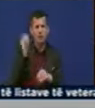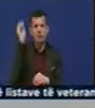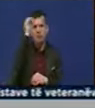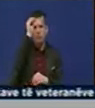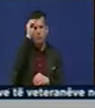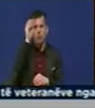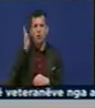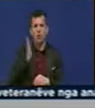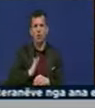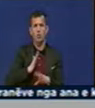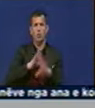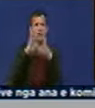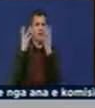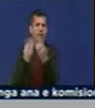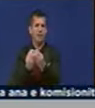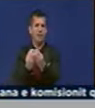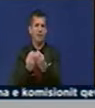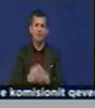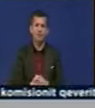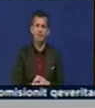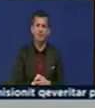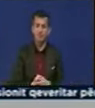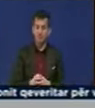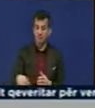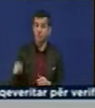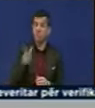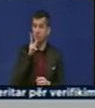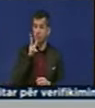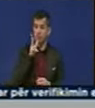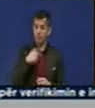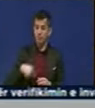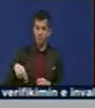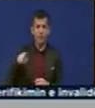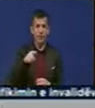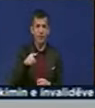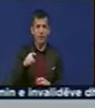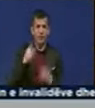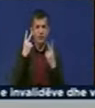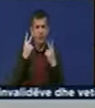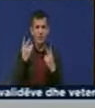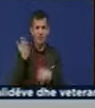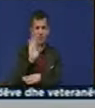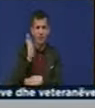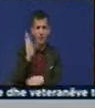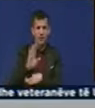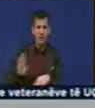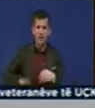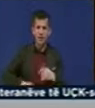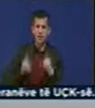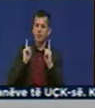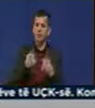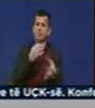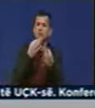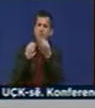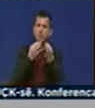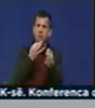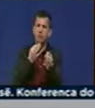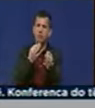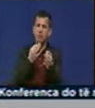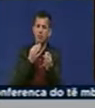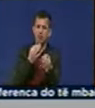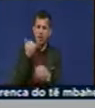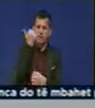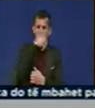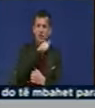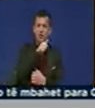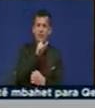dhe kulturore. Nëse ne duam të kemi më tepër të tilla, duhet të pyetemi dhe mësojmë se cili